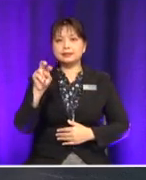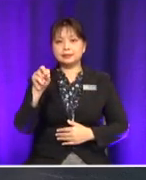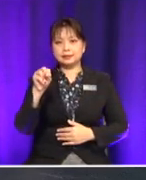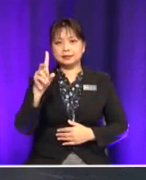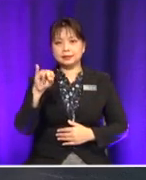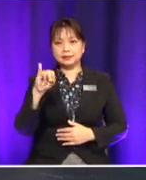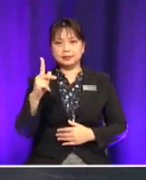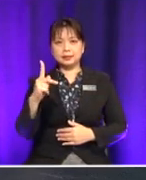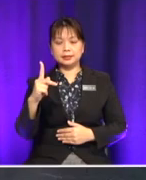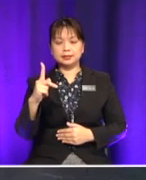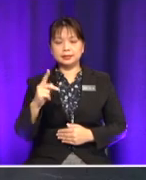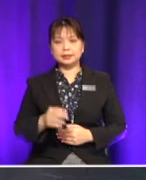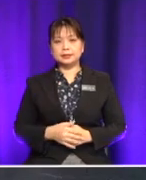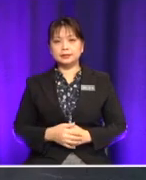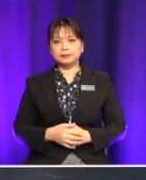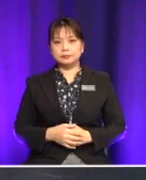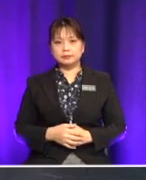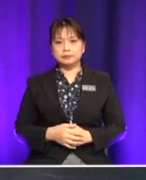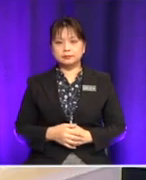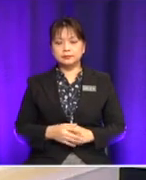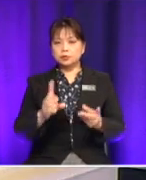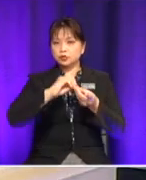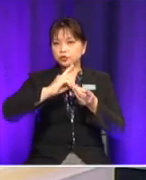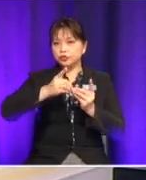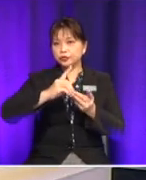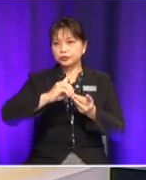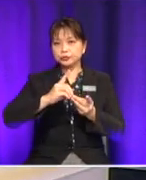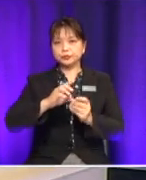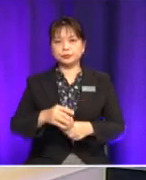itu yang jam Randy digital